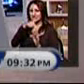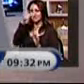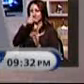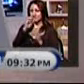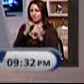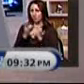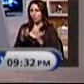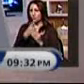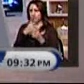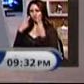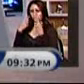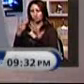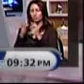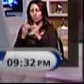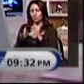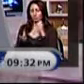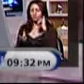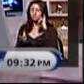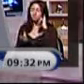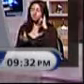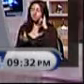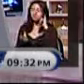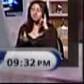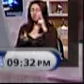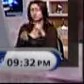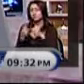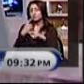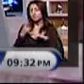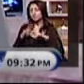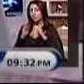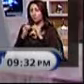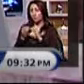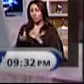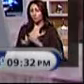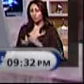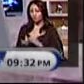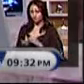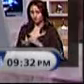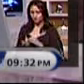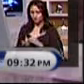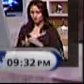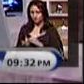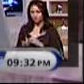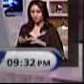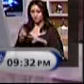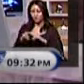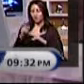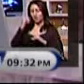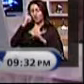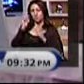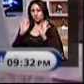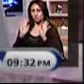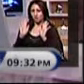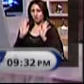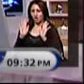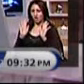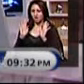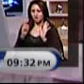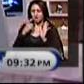هذا؟ لا انا تجرد دي بقى اللي انا مش فاهمها معلش. يعني انت دلوقتي اولا هما غامضين جدا تجرد